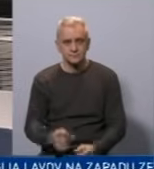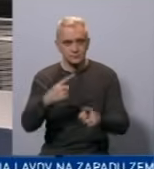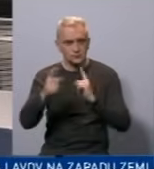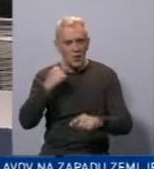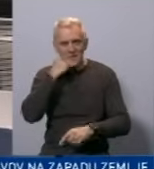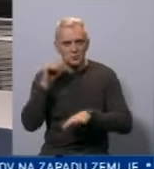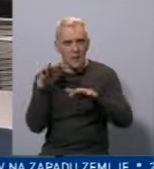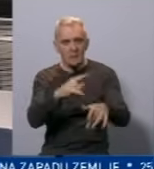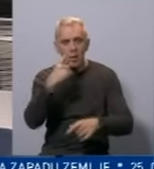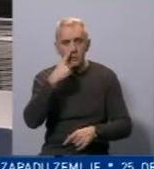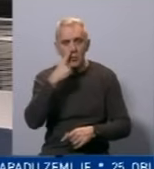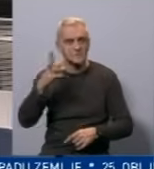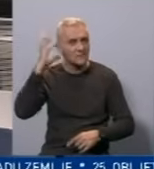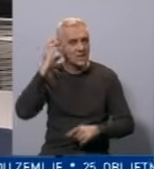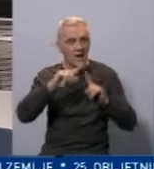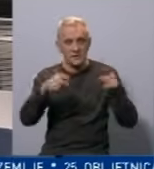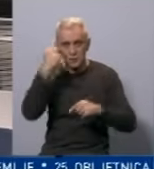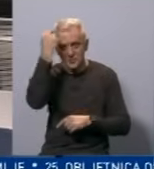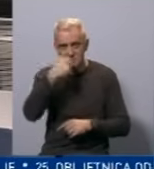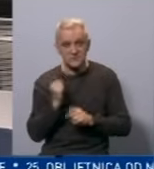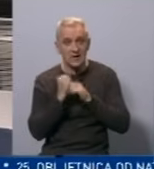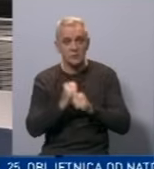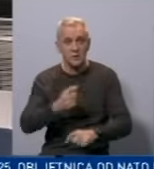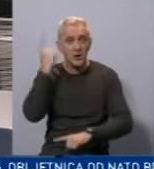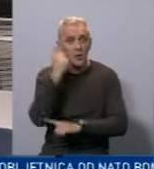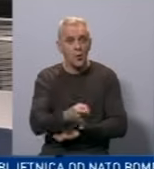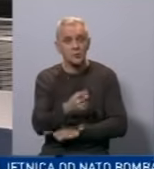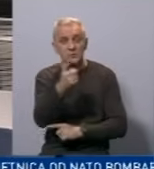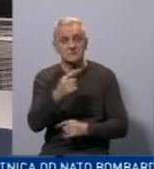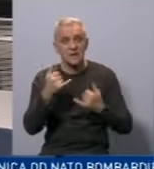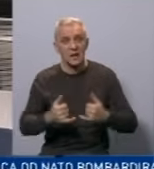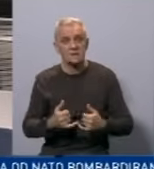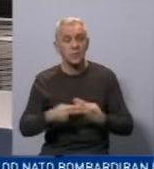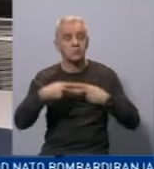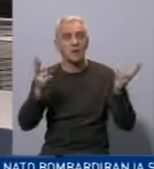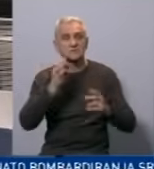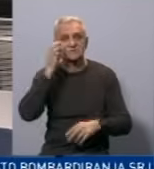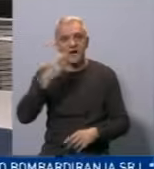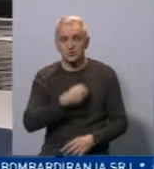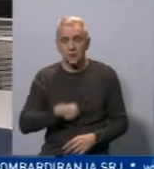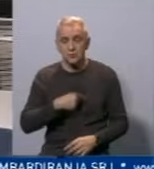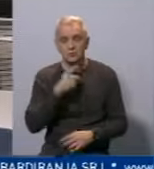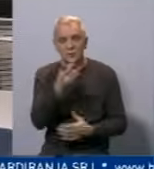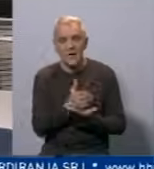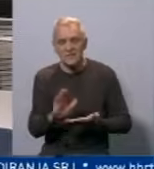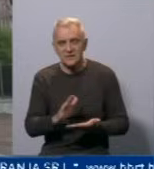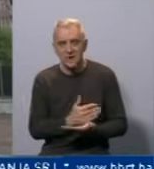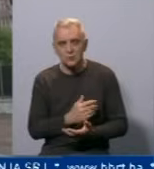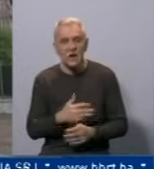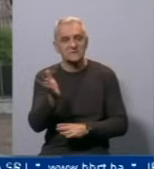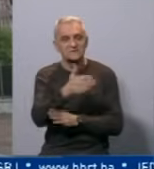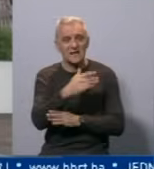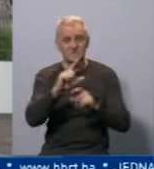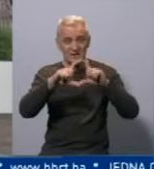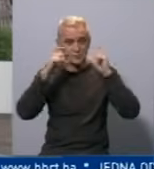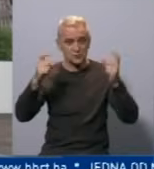Zbog terorističkog napada u Moskvi, vlada Republike Srpske donijela je odluku da se danas proglasi dan žalosti u tom entitetu.